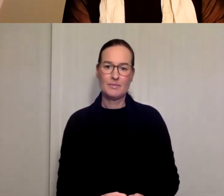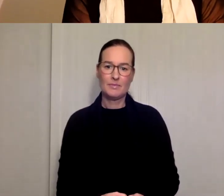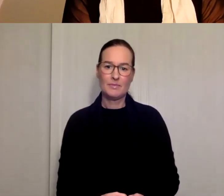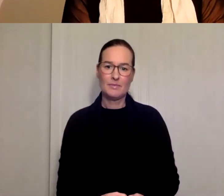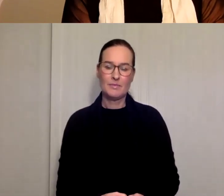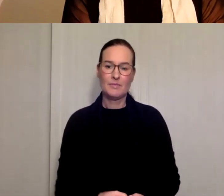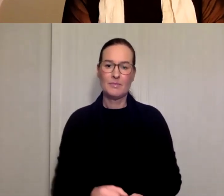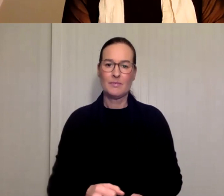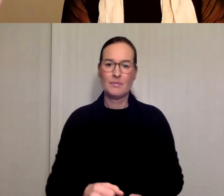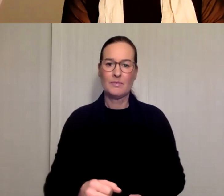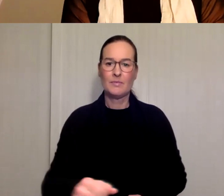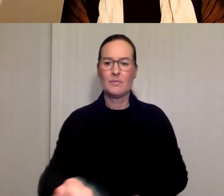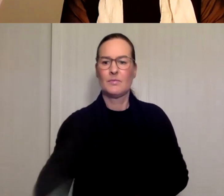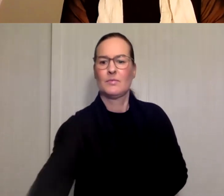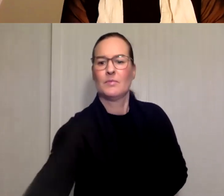Priesemann. Vollständig.